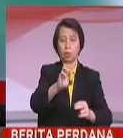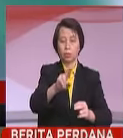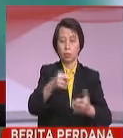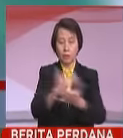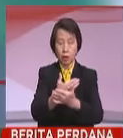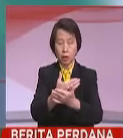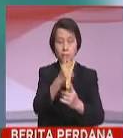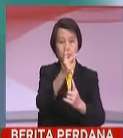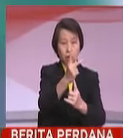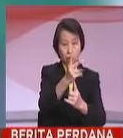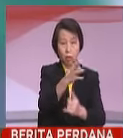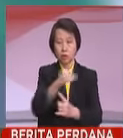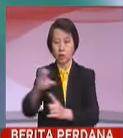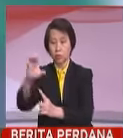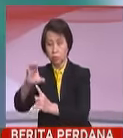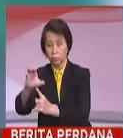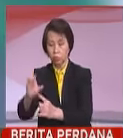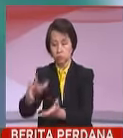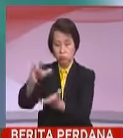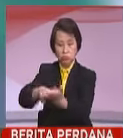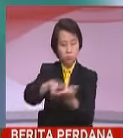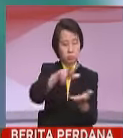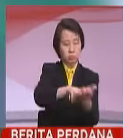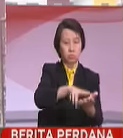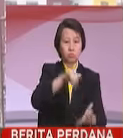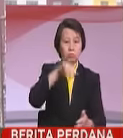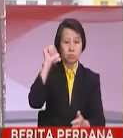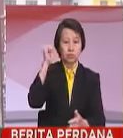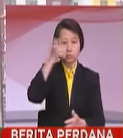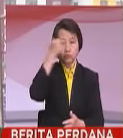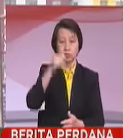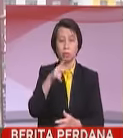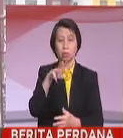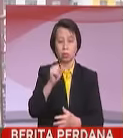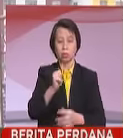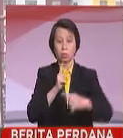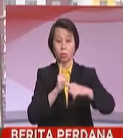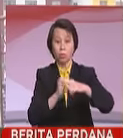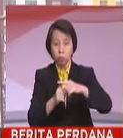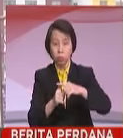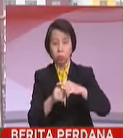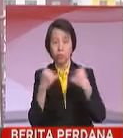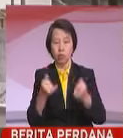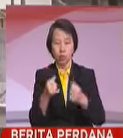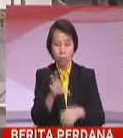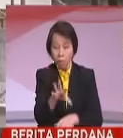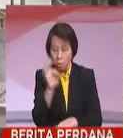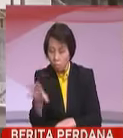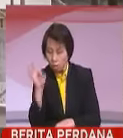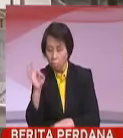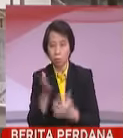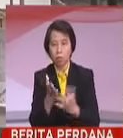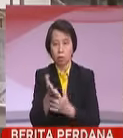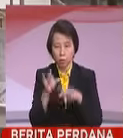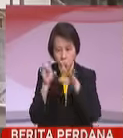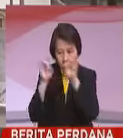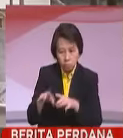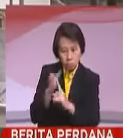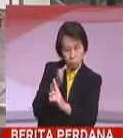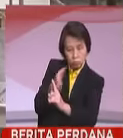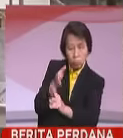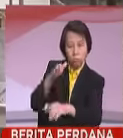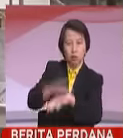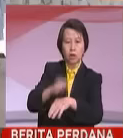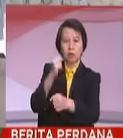daerah Kepong dan Ceras itu diisytiharkan semalam susulan kes-kes positif COVID-19 yang dikesan melalui saringan bersasar ke